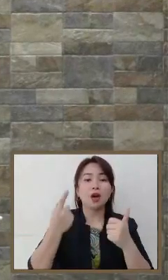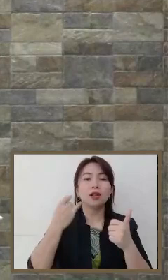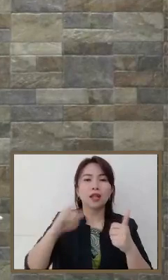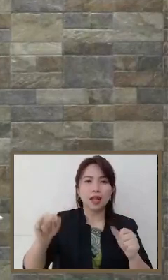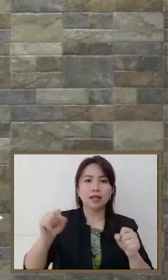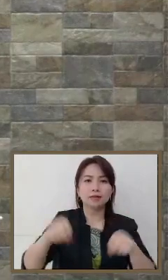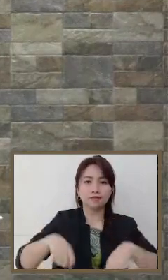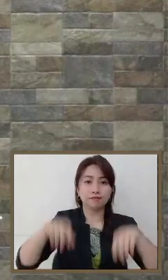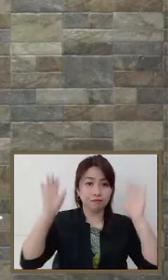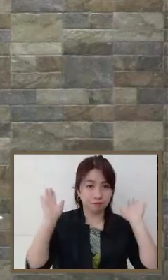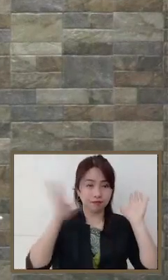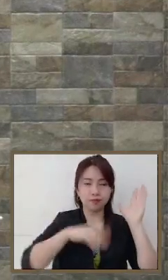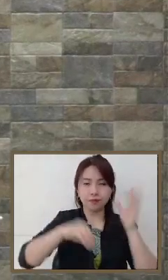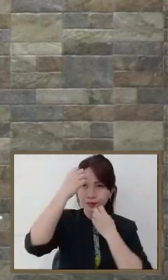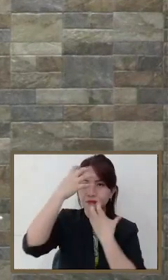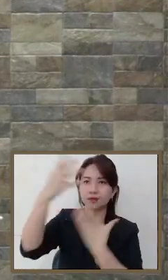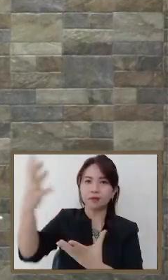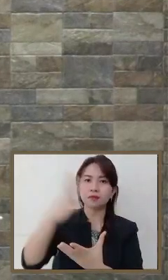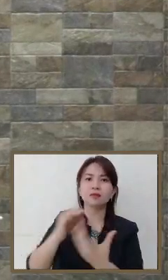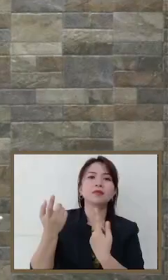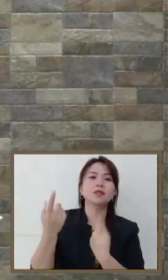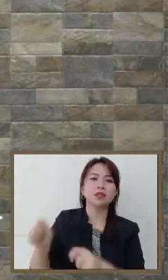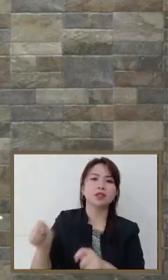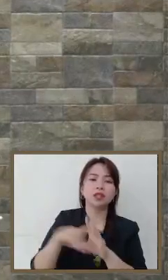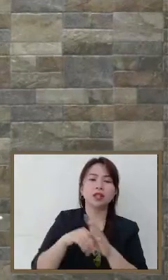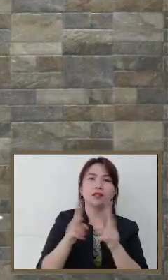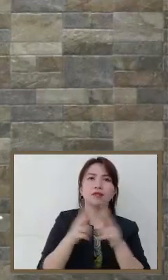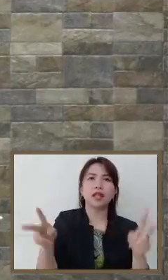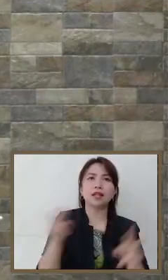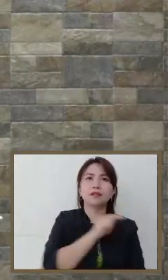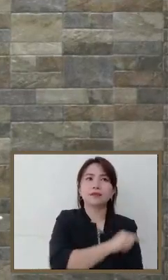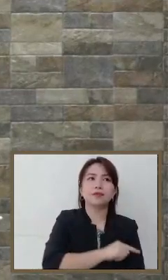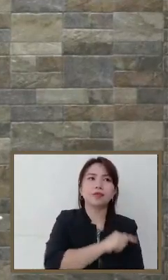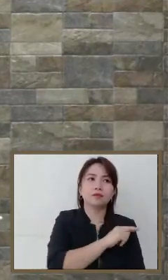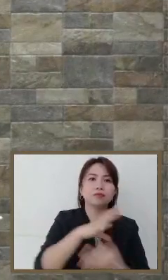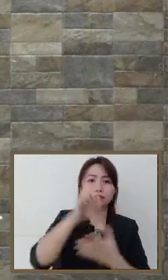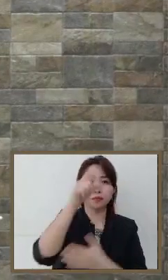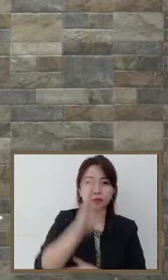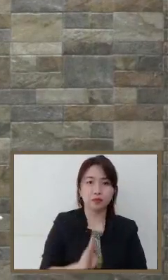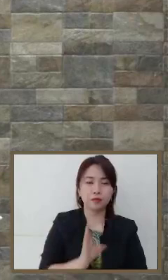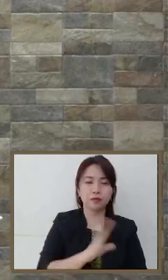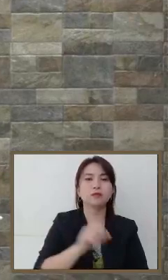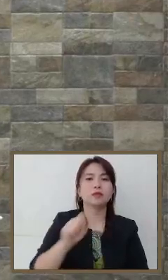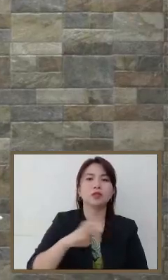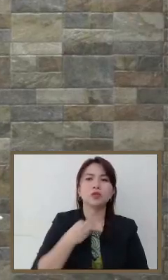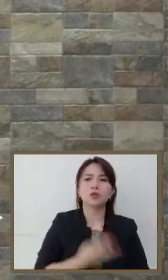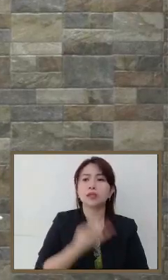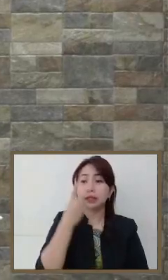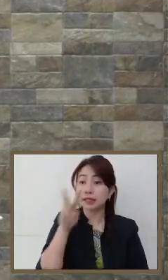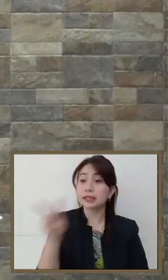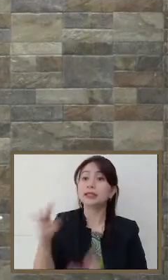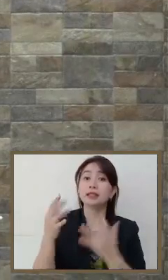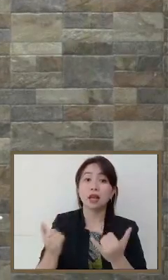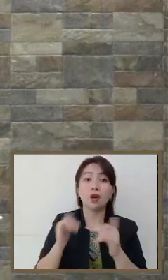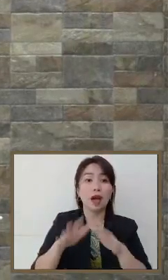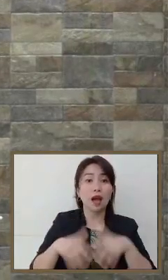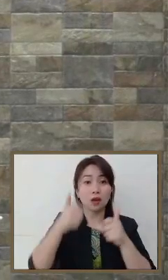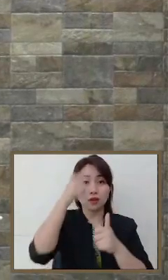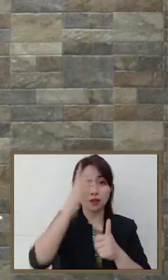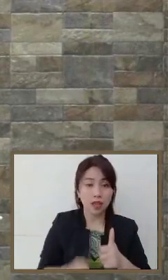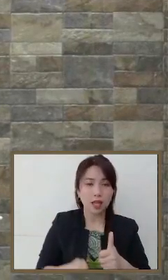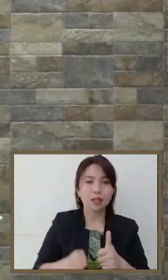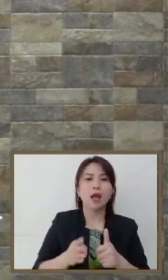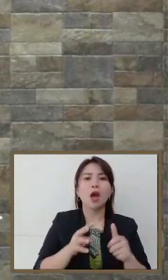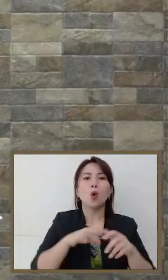nagpasakop at nagtiwala in the very nature of God at nakita natin kung paano ang Diyos ay kumilos sa kanilang